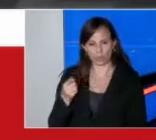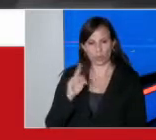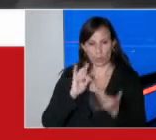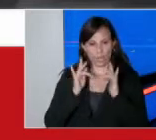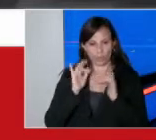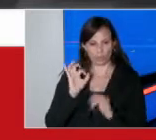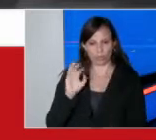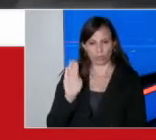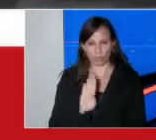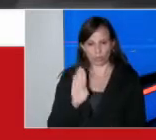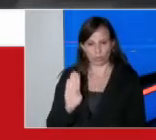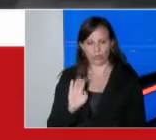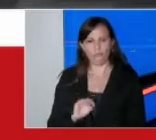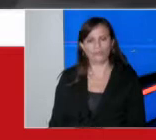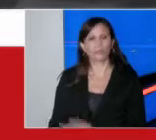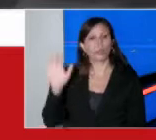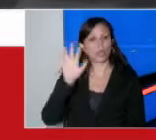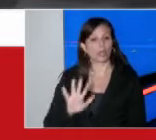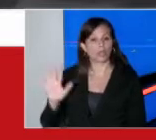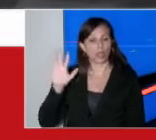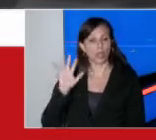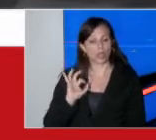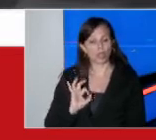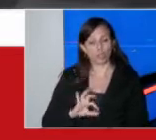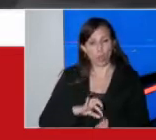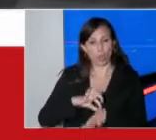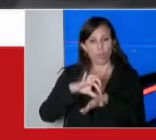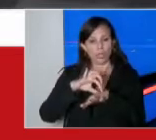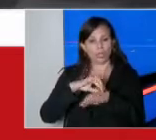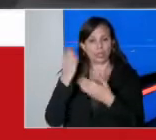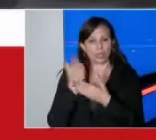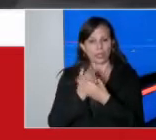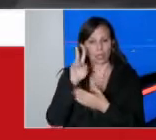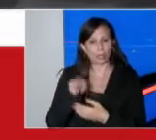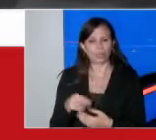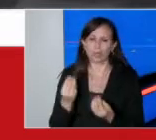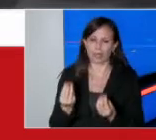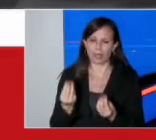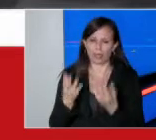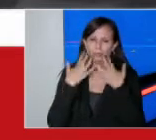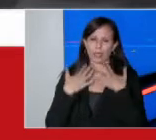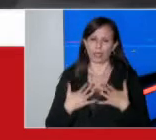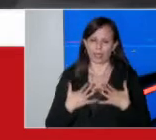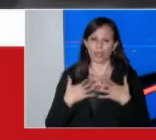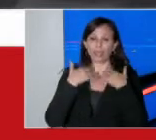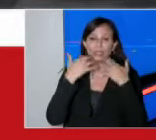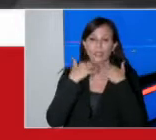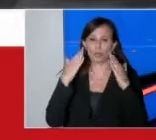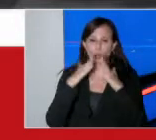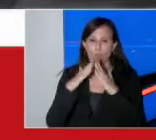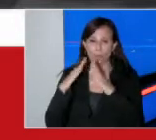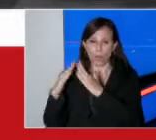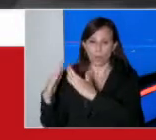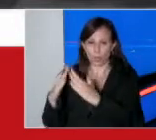נתניהו, בתוך כל הרקע שהוביל לתיק 2000. מרגורלי, רק תזכיר לנו סיפור המעונות, כי בסיפור המעונות יש